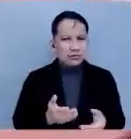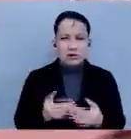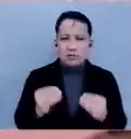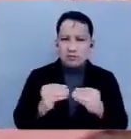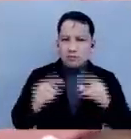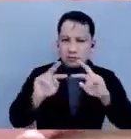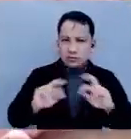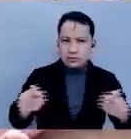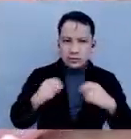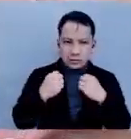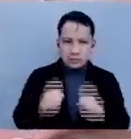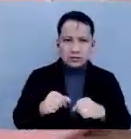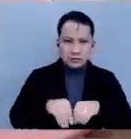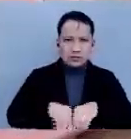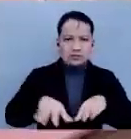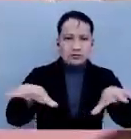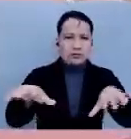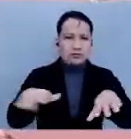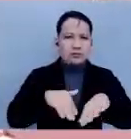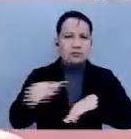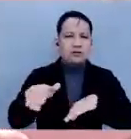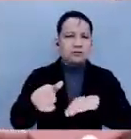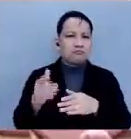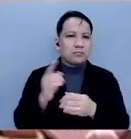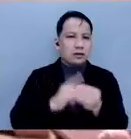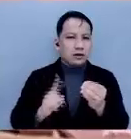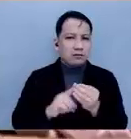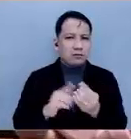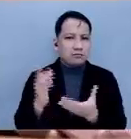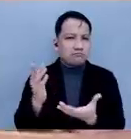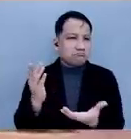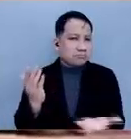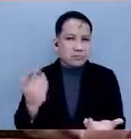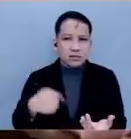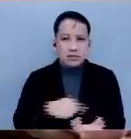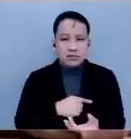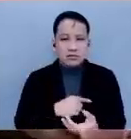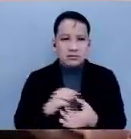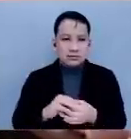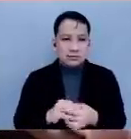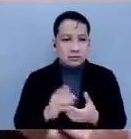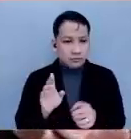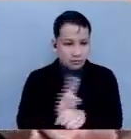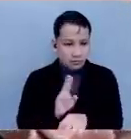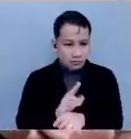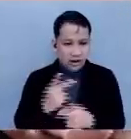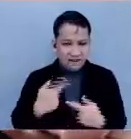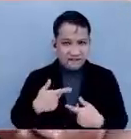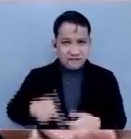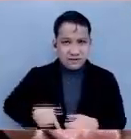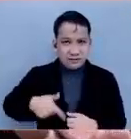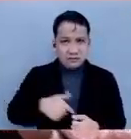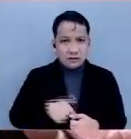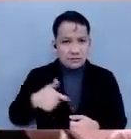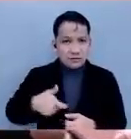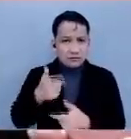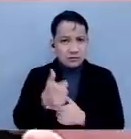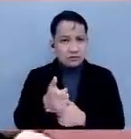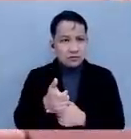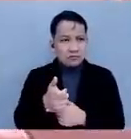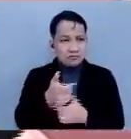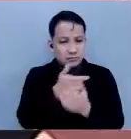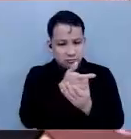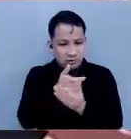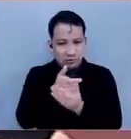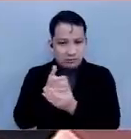ma-strengthen natin, ma-intensify natin yung operasyon laban sa loose firearms. Lalong-lalo na dapat immediate na ma-aresto